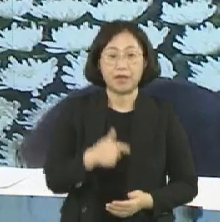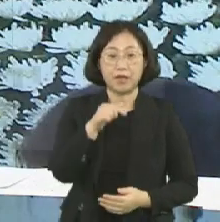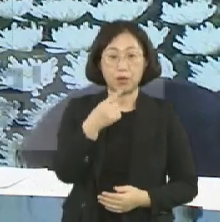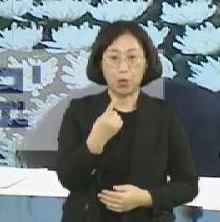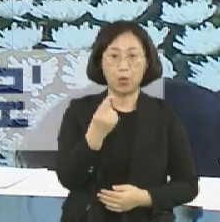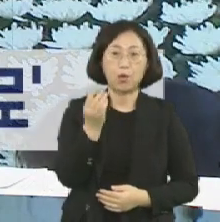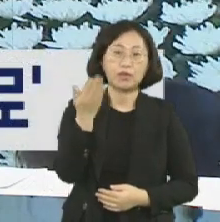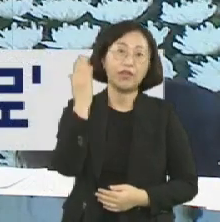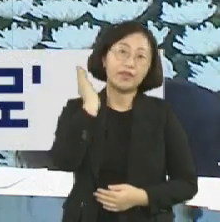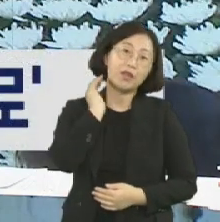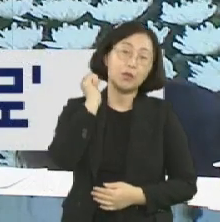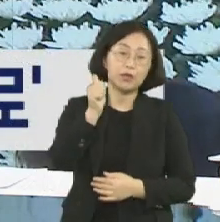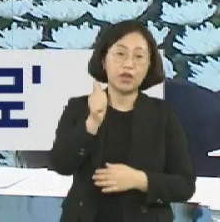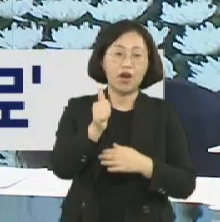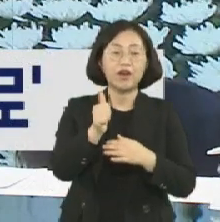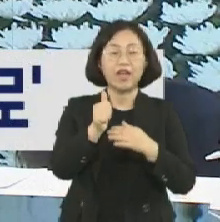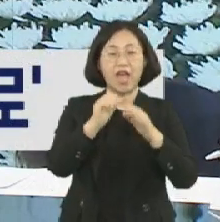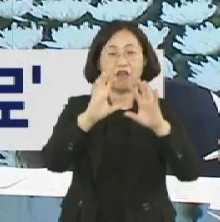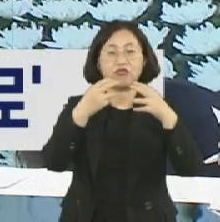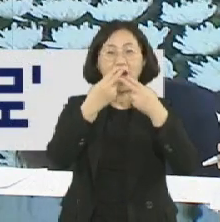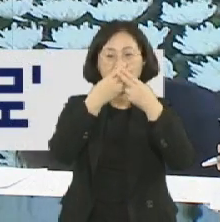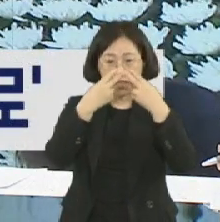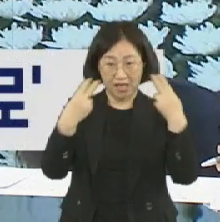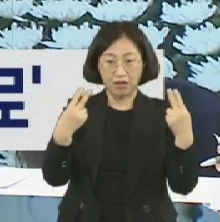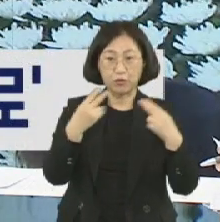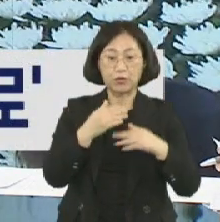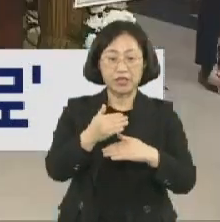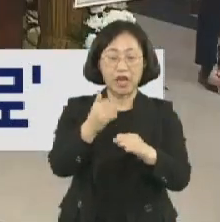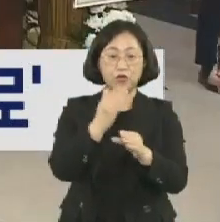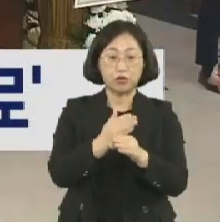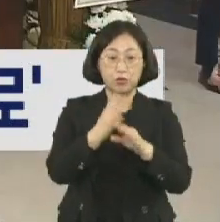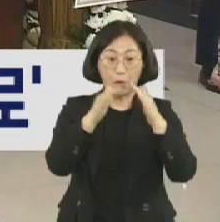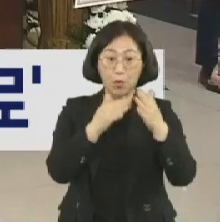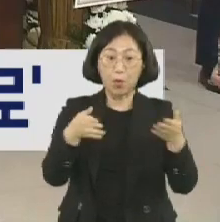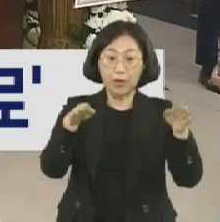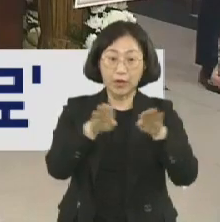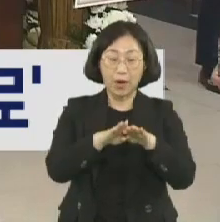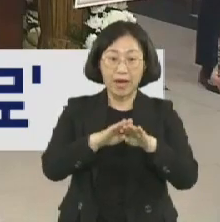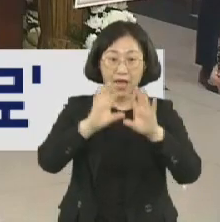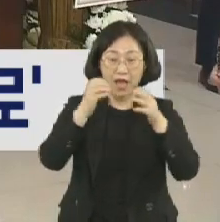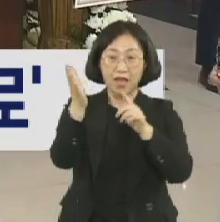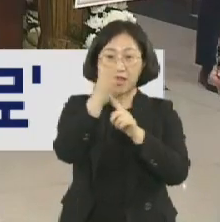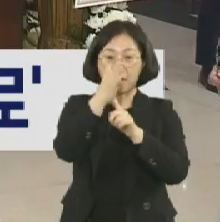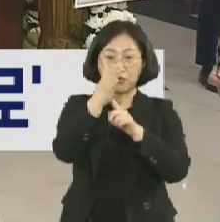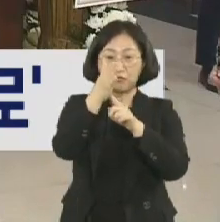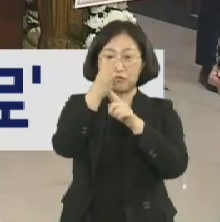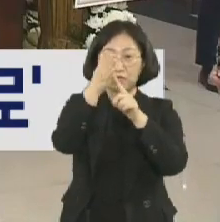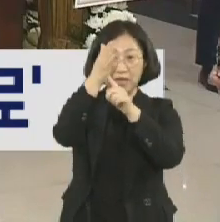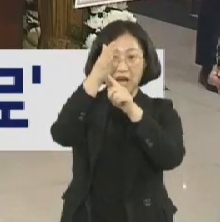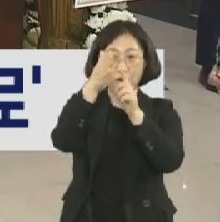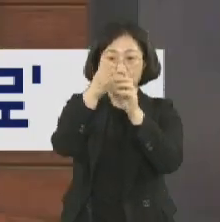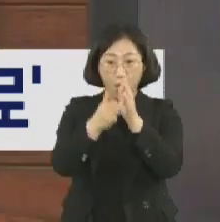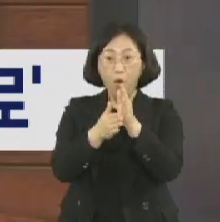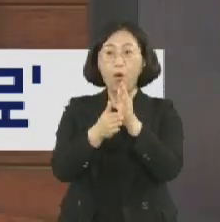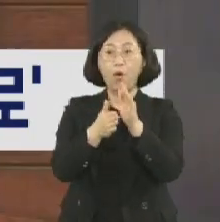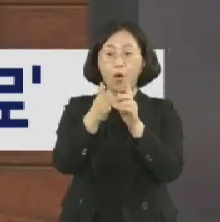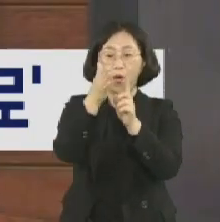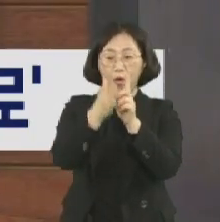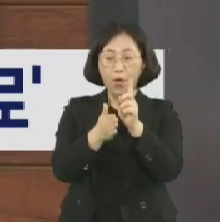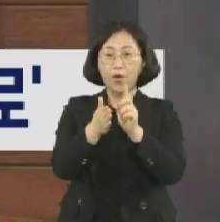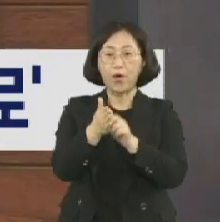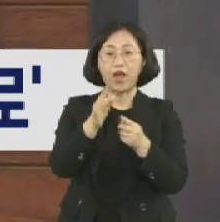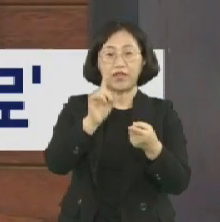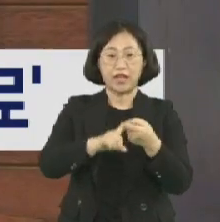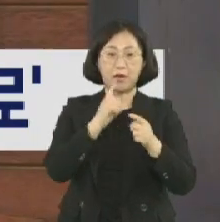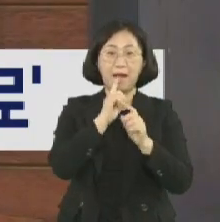노태우 전 대통령의 장래가 국간장으로 치러지는 가운데 공공기관에 조기 게양 을 둘러싸고 논란이 커지고 있습니다